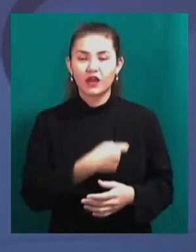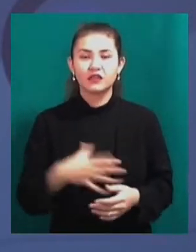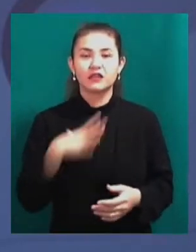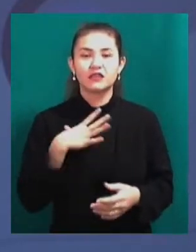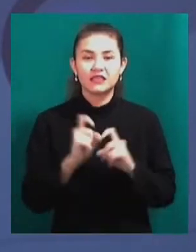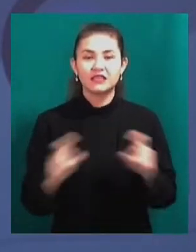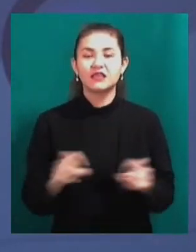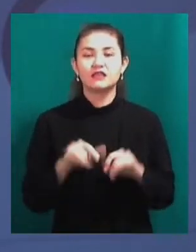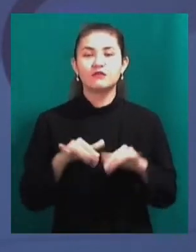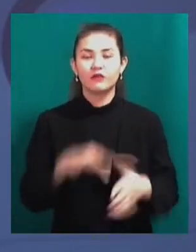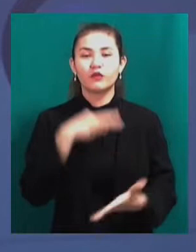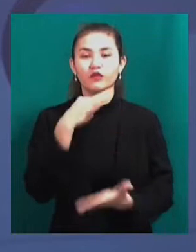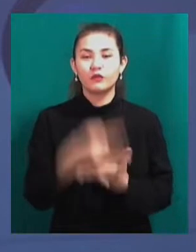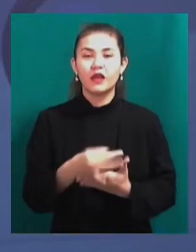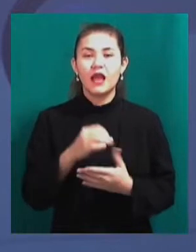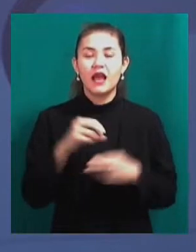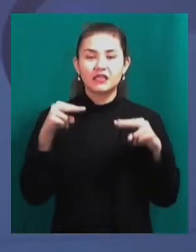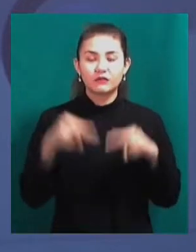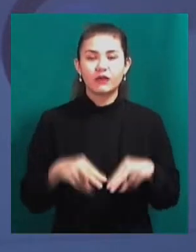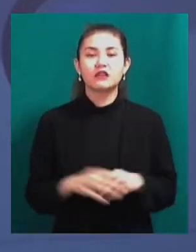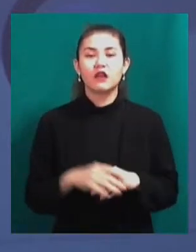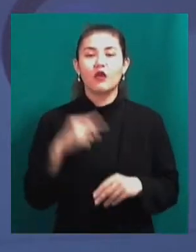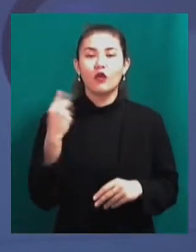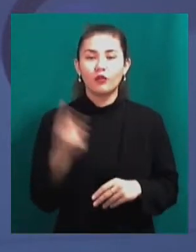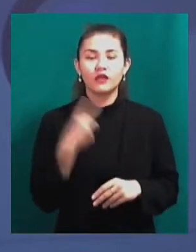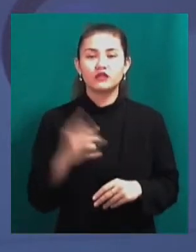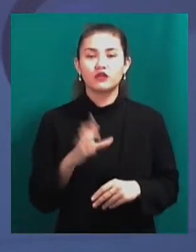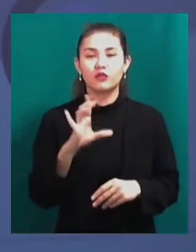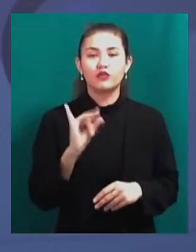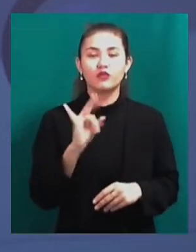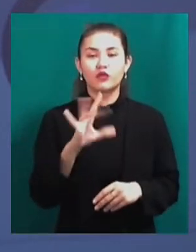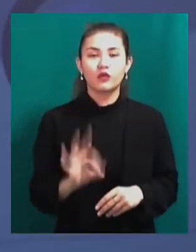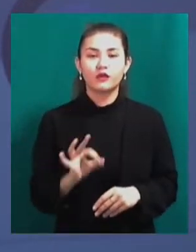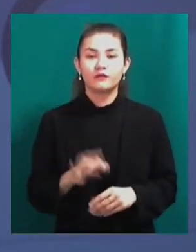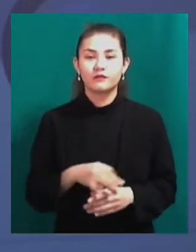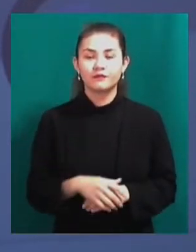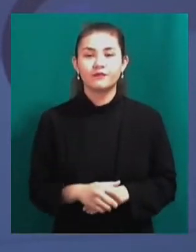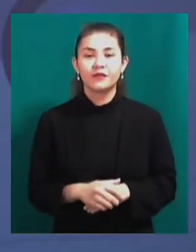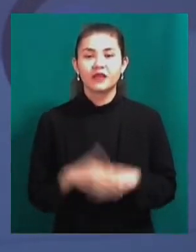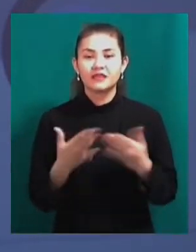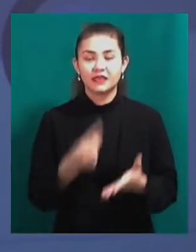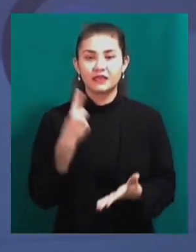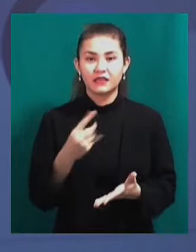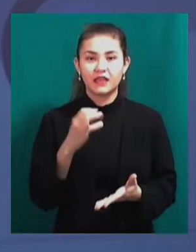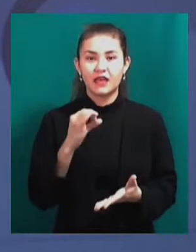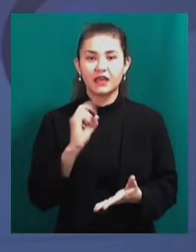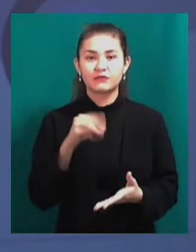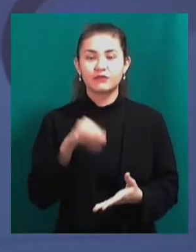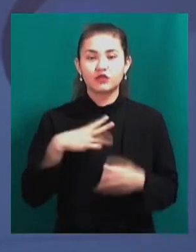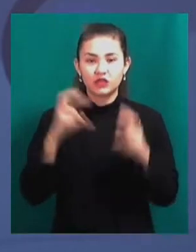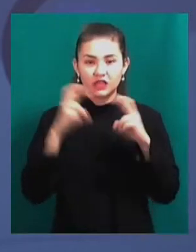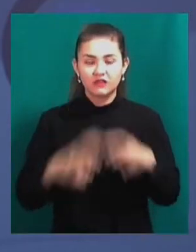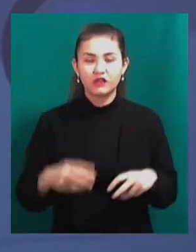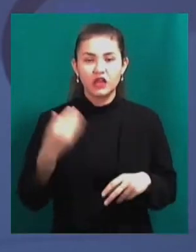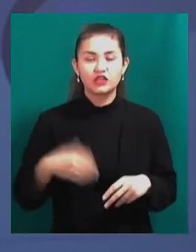по справі повідомив експерт Одеського обласного бюро судово-медичної експертизи Віктор Магранчук. Це єдиний експерт, котрий досліджував тіло чоловіка, що напав